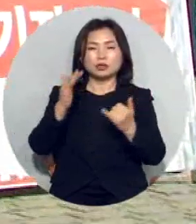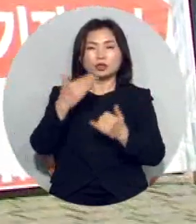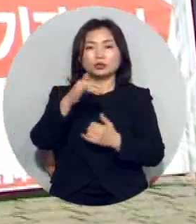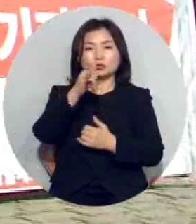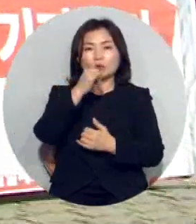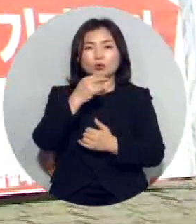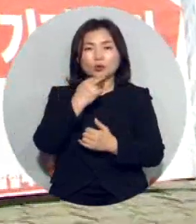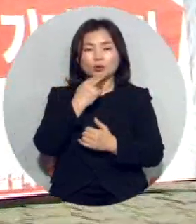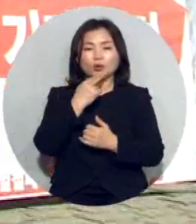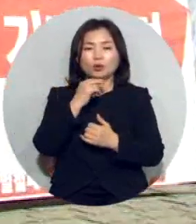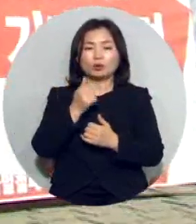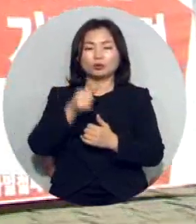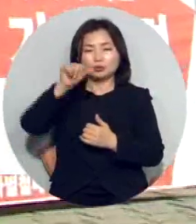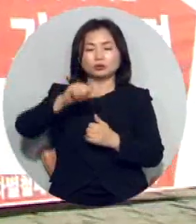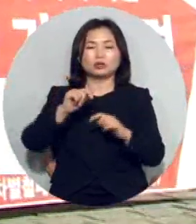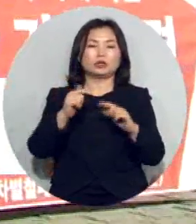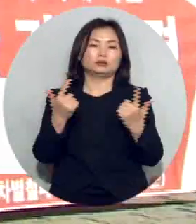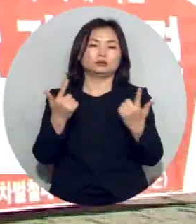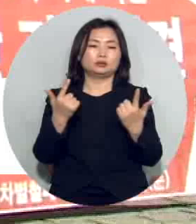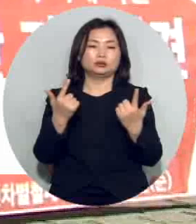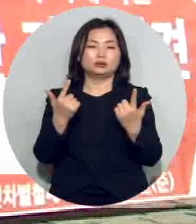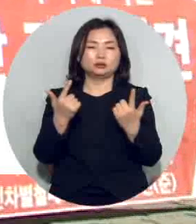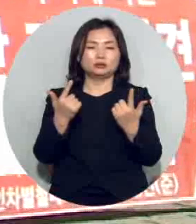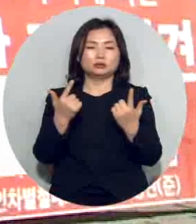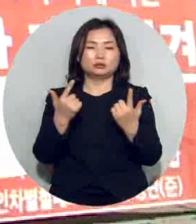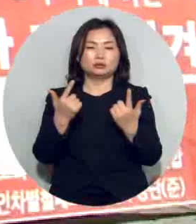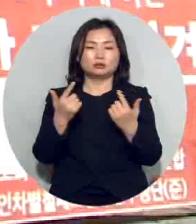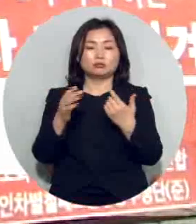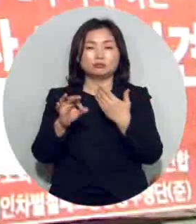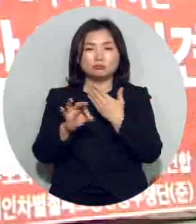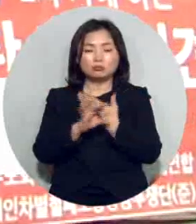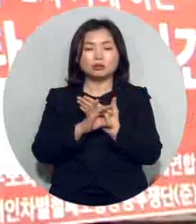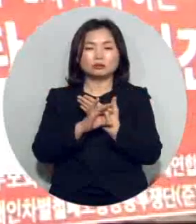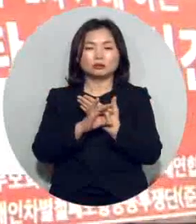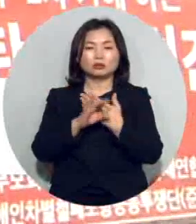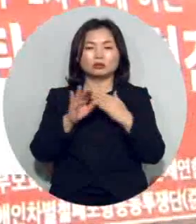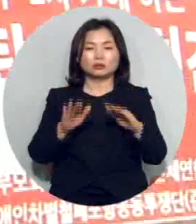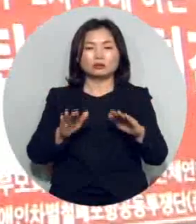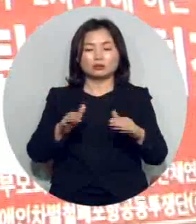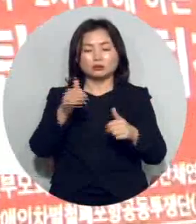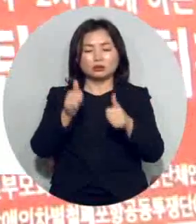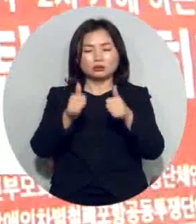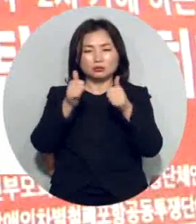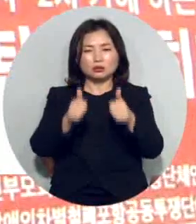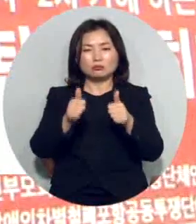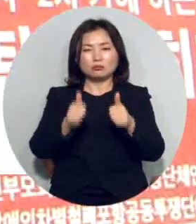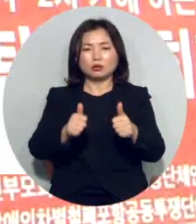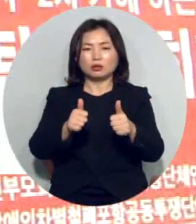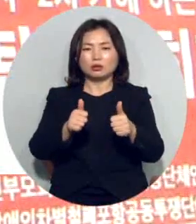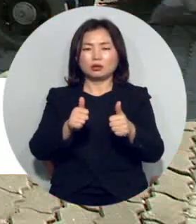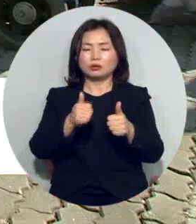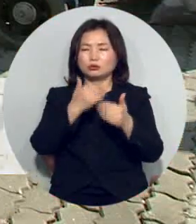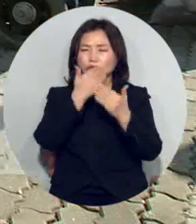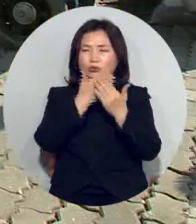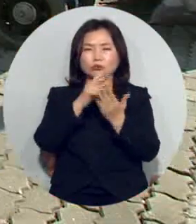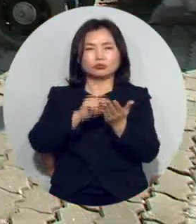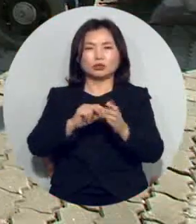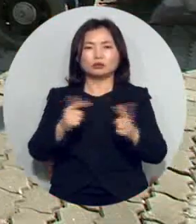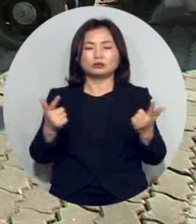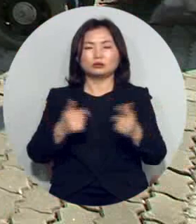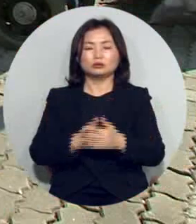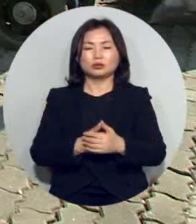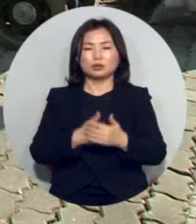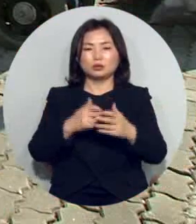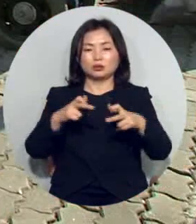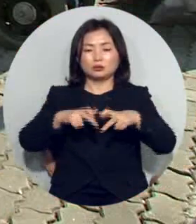수 있고 없고가 가려주는 게 아니잖아요 네 그렇다고 하면 이거는 재판에 쟁점도 아닌 거죠 여성